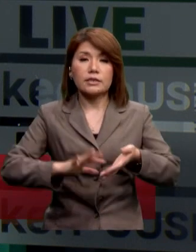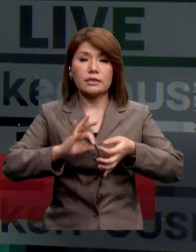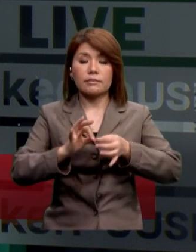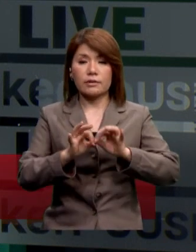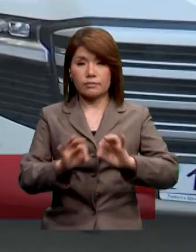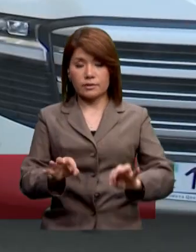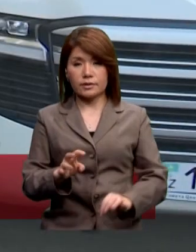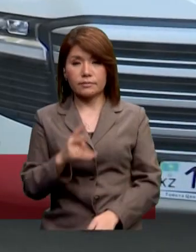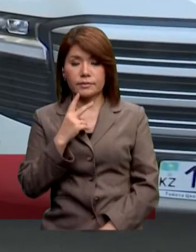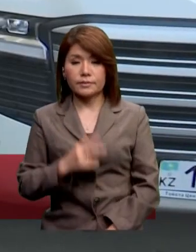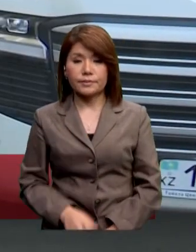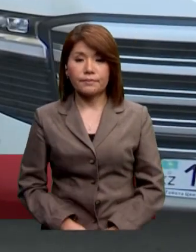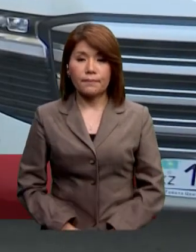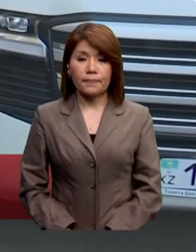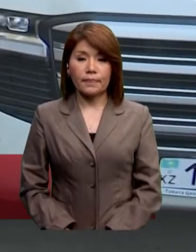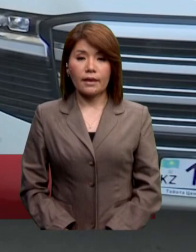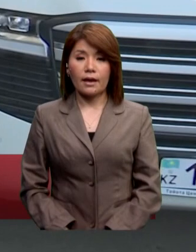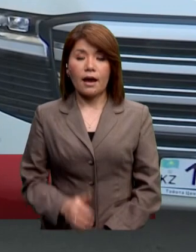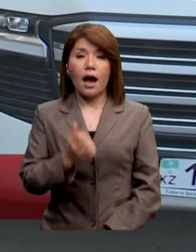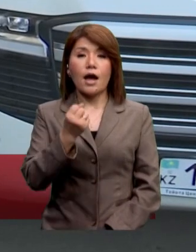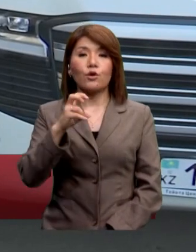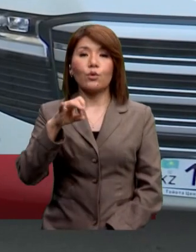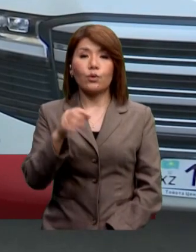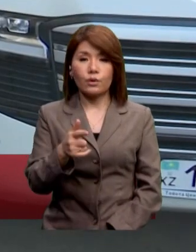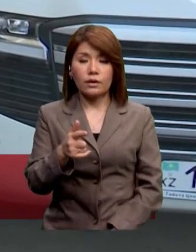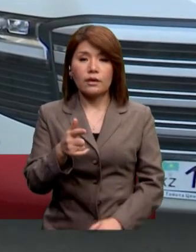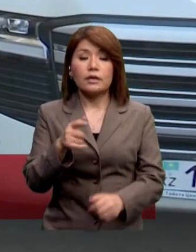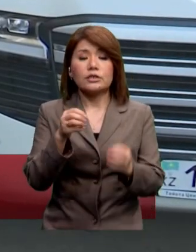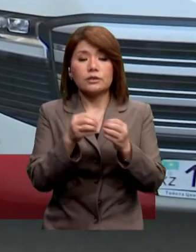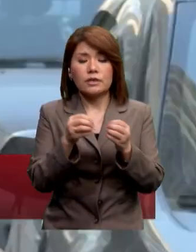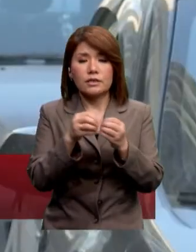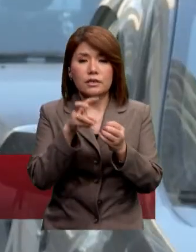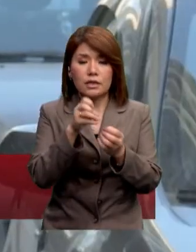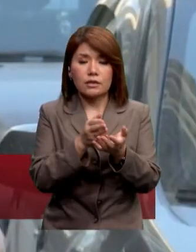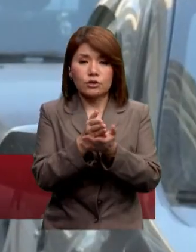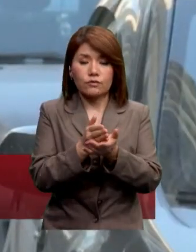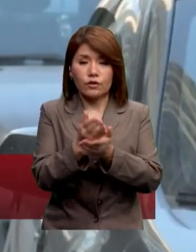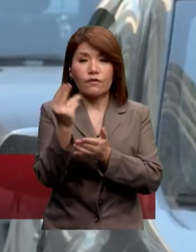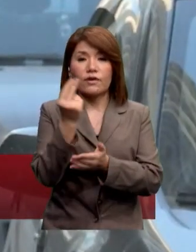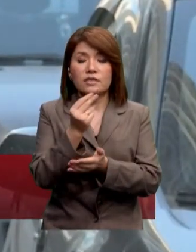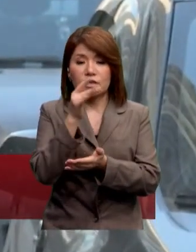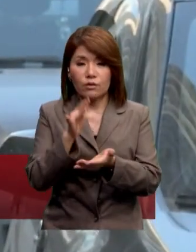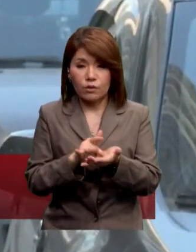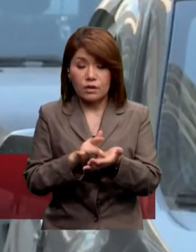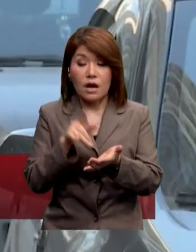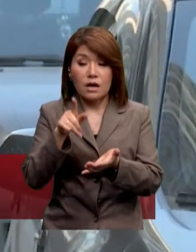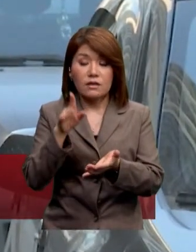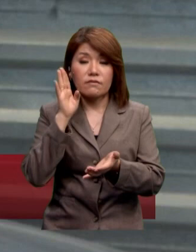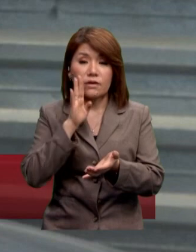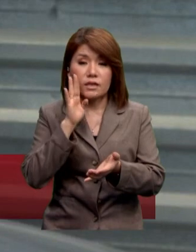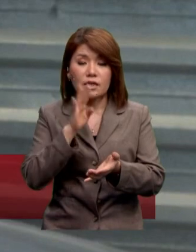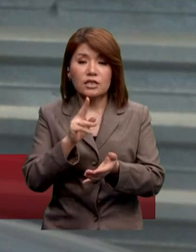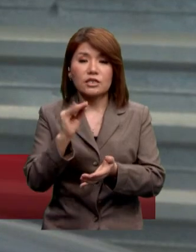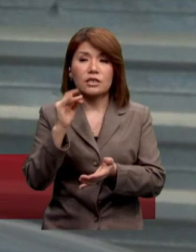Садаковой. Айгуль Ащекова уже 10 лет живет в Астане. Говорит, что перебои в подаче воды в столичных